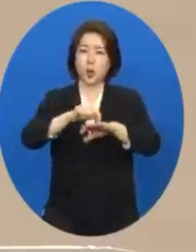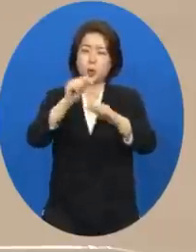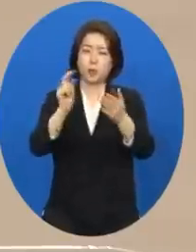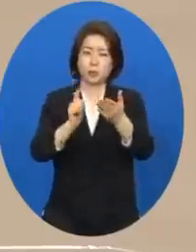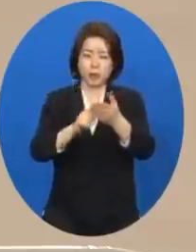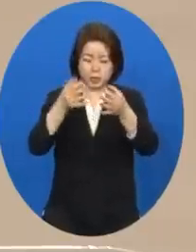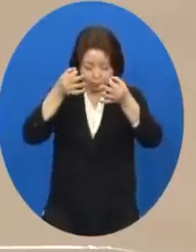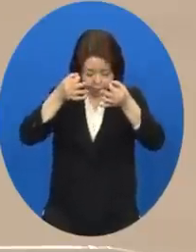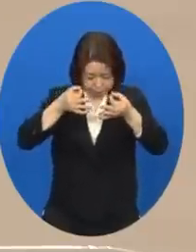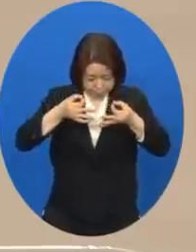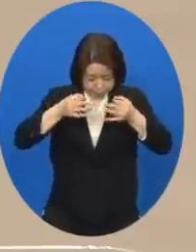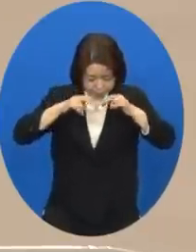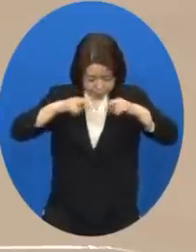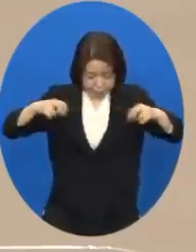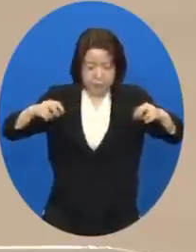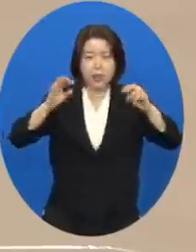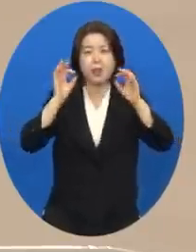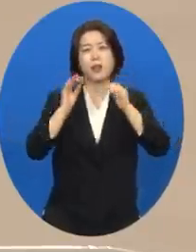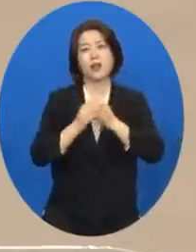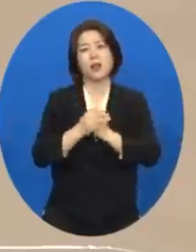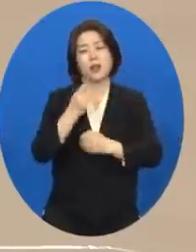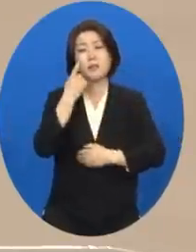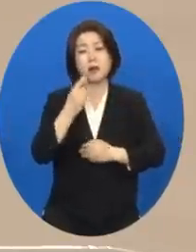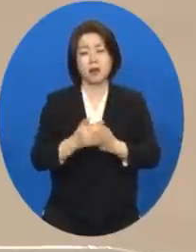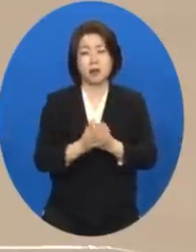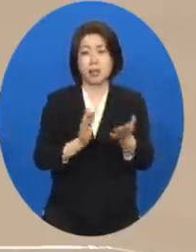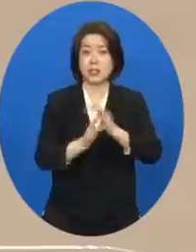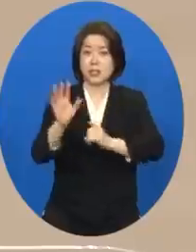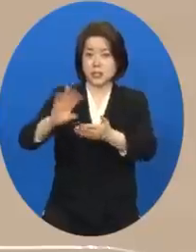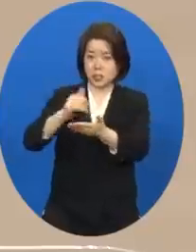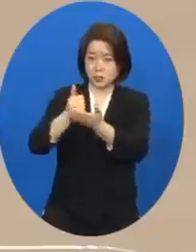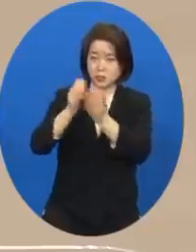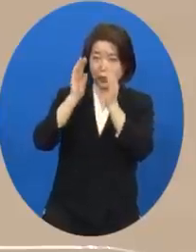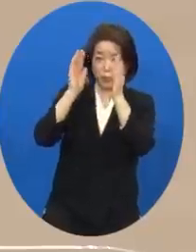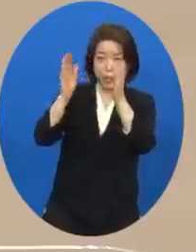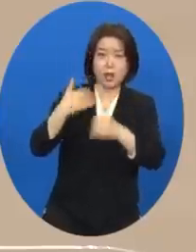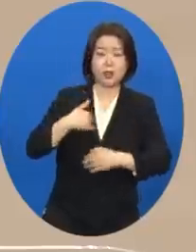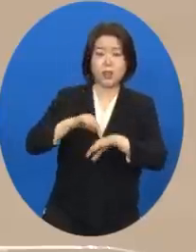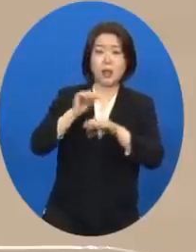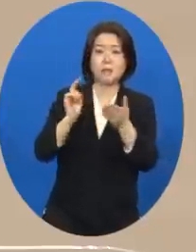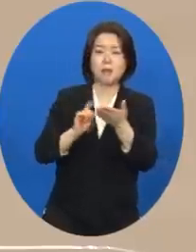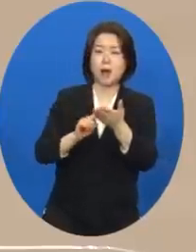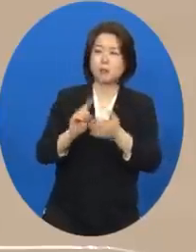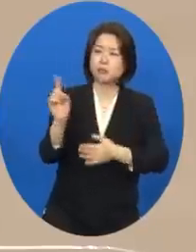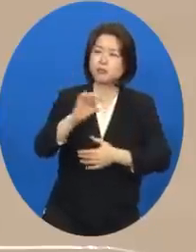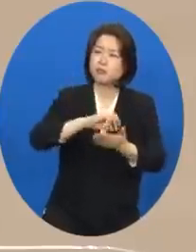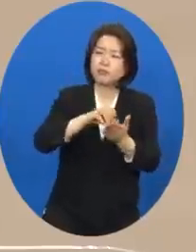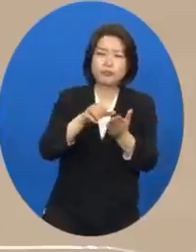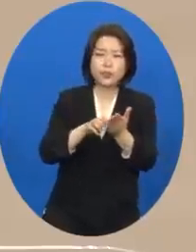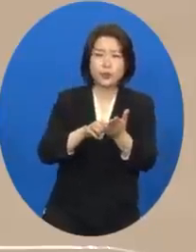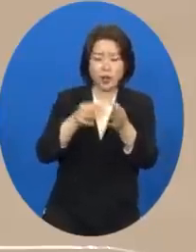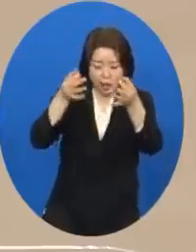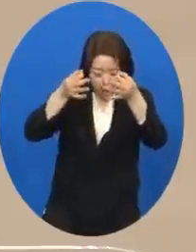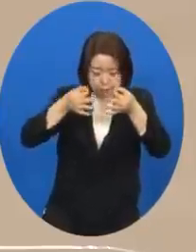점검해보세요 예술 그리스도 그분을 향한 내 마음이 어느 정도입니까